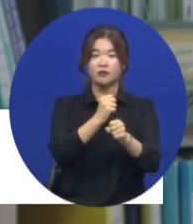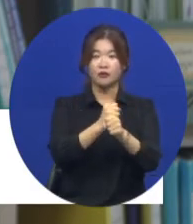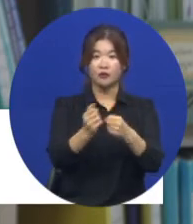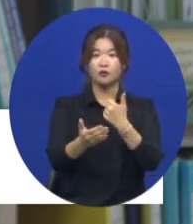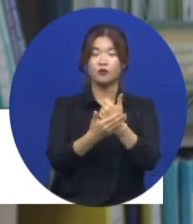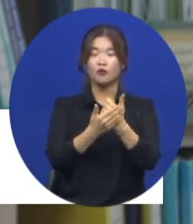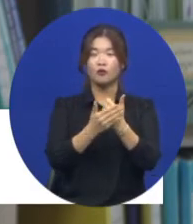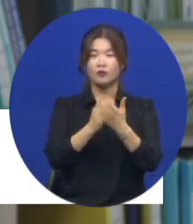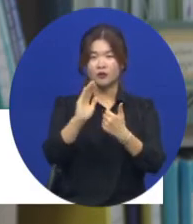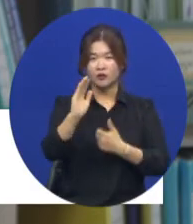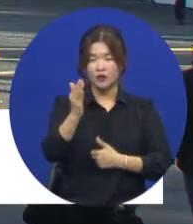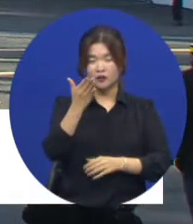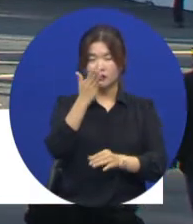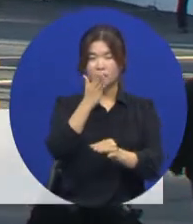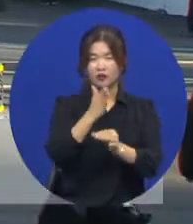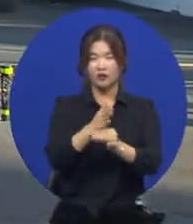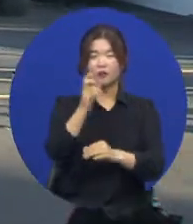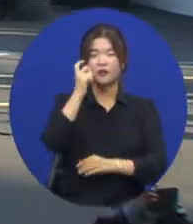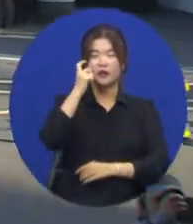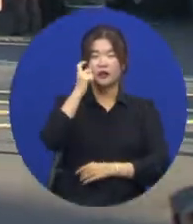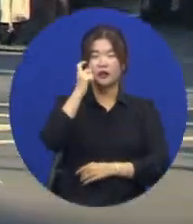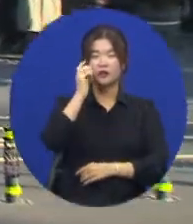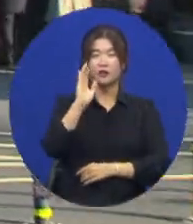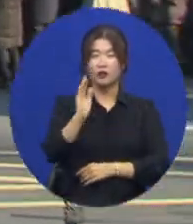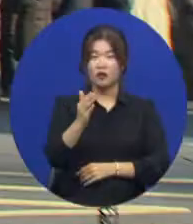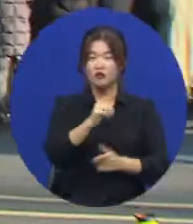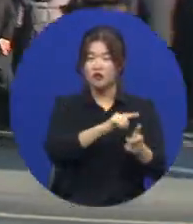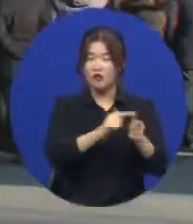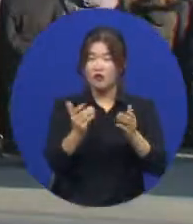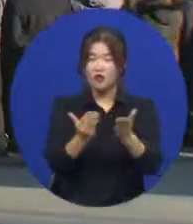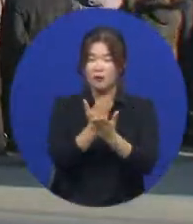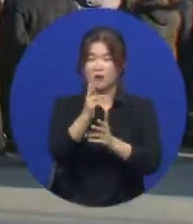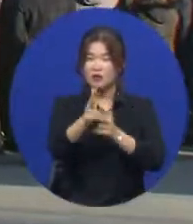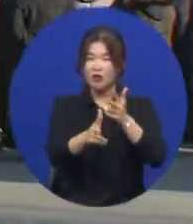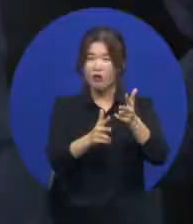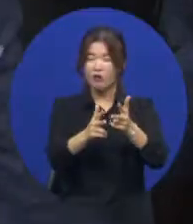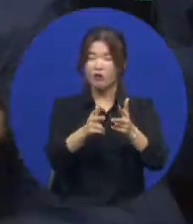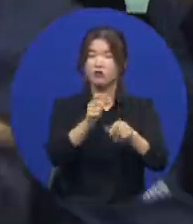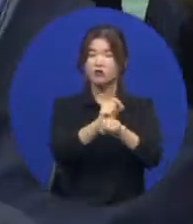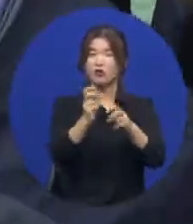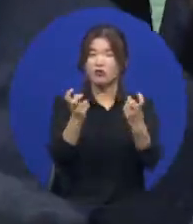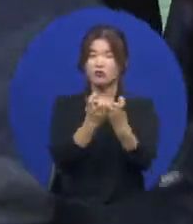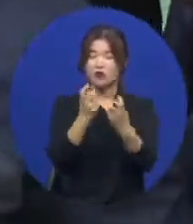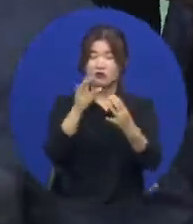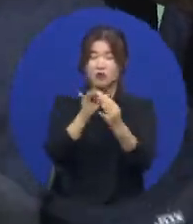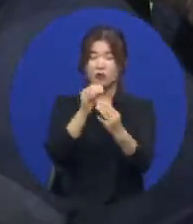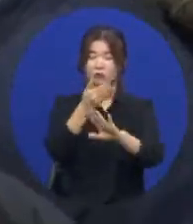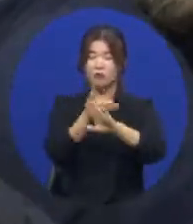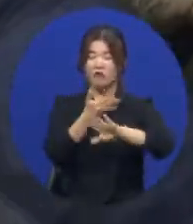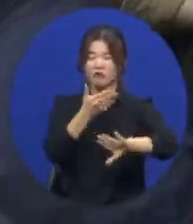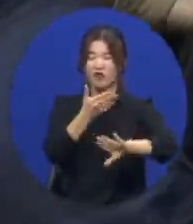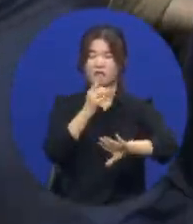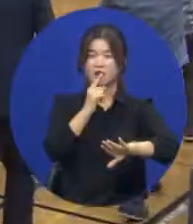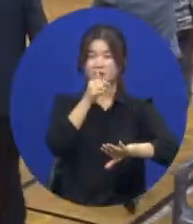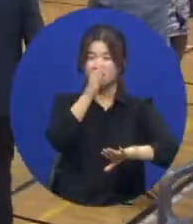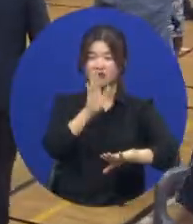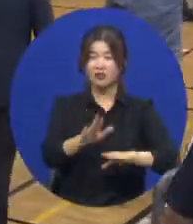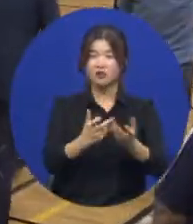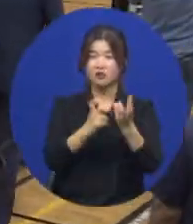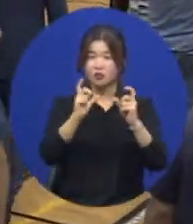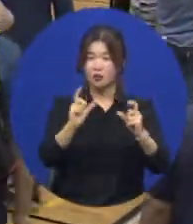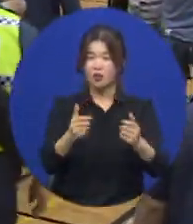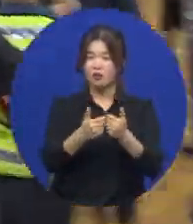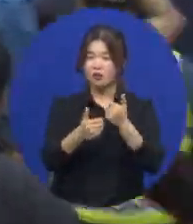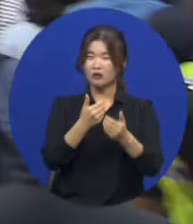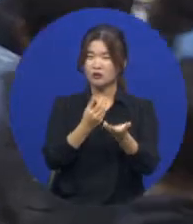도움을 받을 거라고 보고 있습니다. 여러 개발 사업과 정책을 놓고 찬반 의견이 엇갈리며 제주가 갈등의 섬이